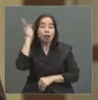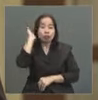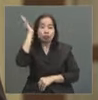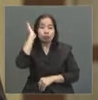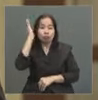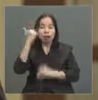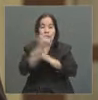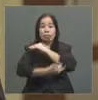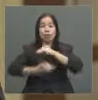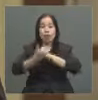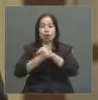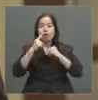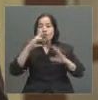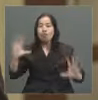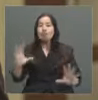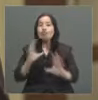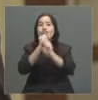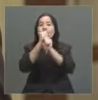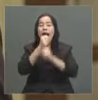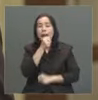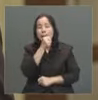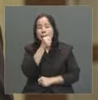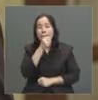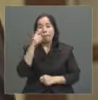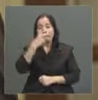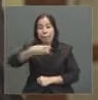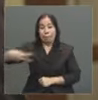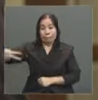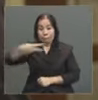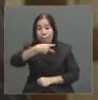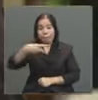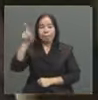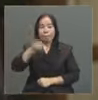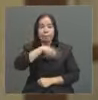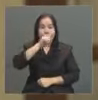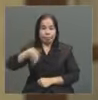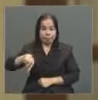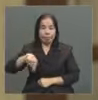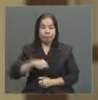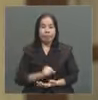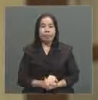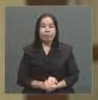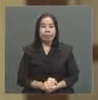การต่างประเทศสรุปข้อมูลการแถลงข่าววันนี้เป็นภาคภาษาอังกฤษค่ะ